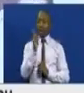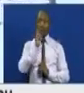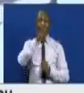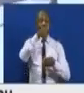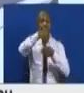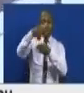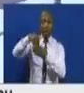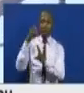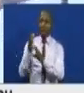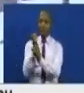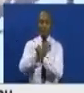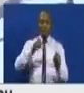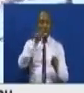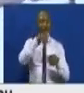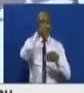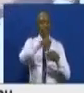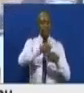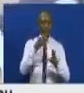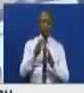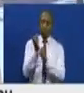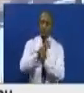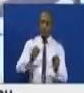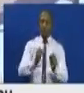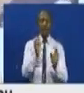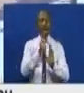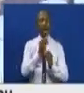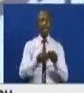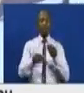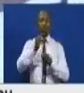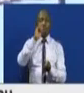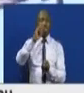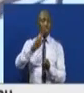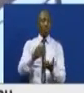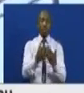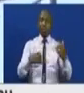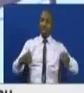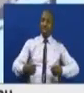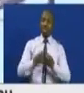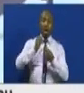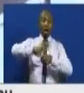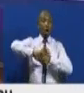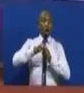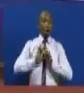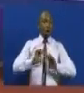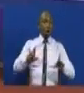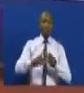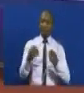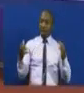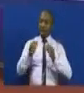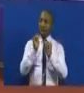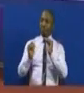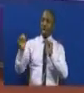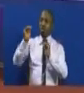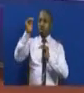wanachama wake na mdororo wa uchumi uliosababishwa na janga la ugonjwa wa corona. Vilabu vya madaraja ya juu hapa nchini